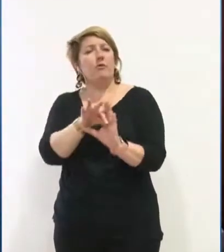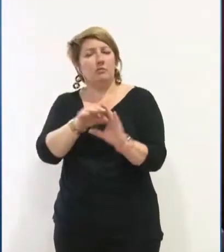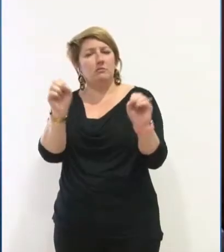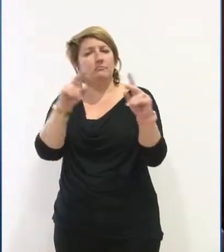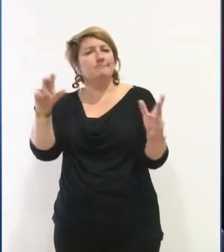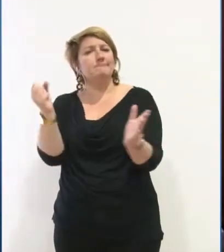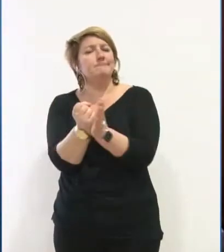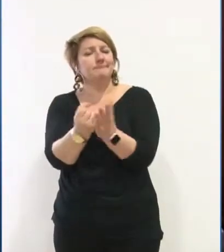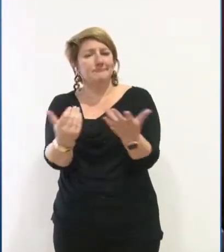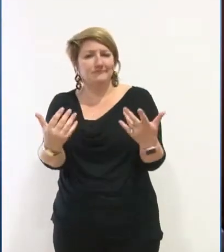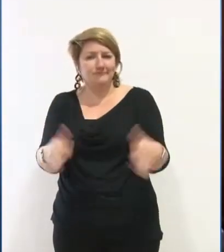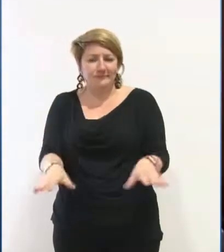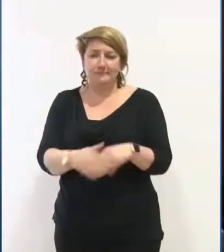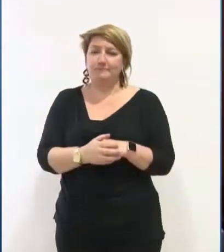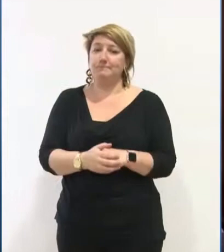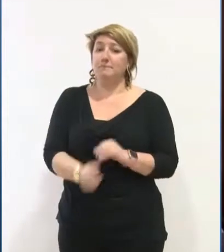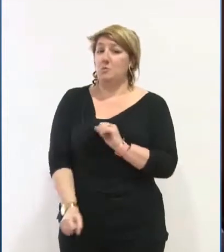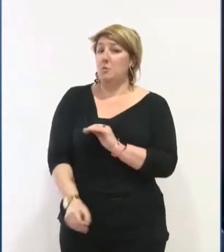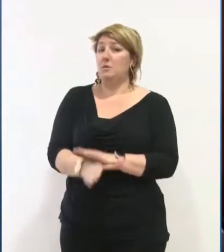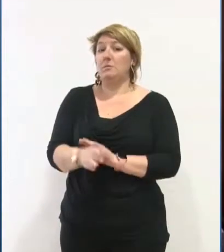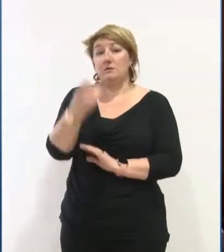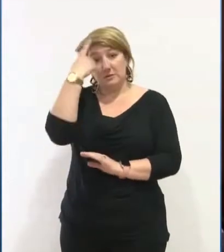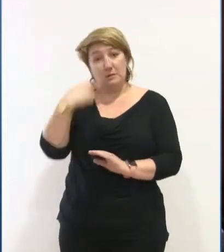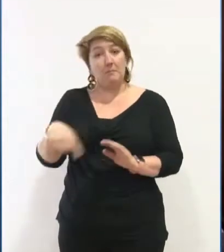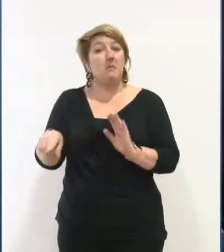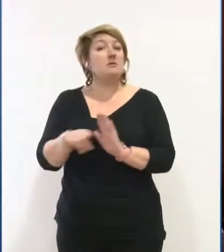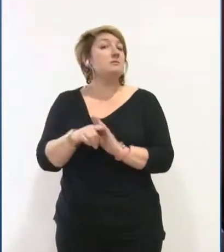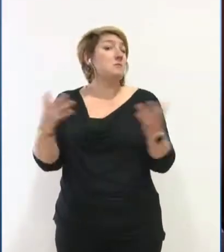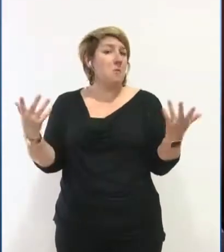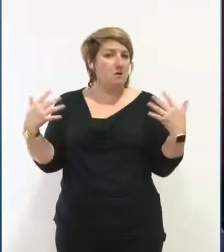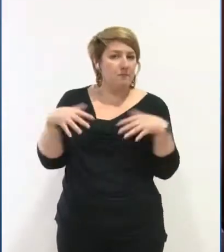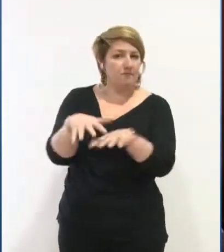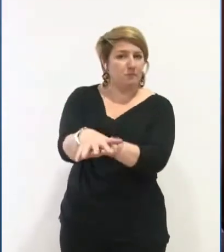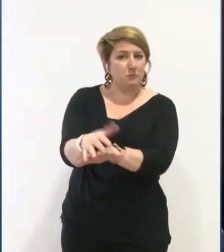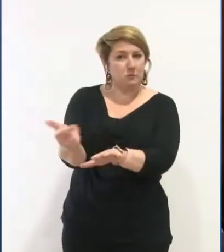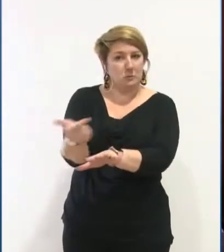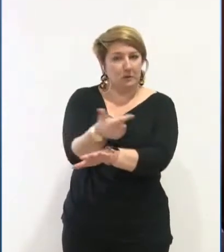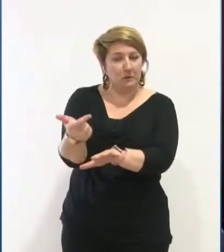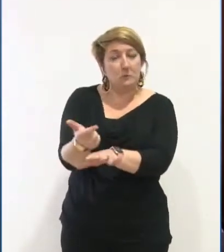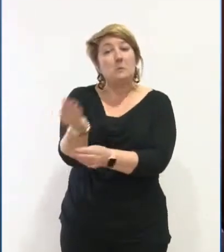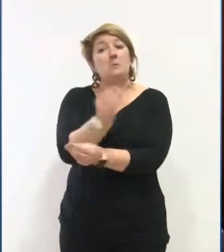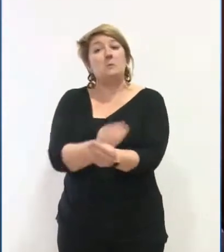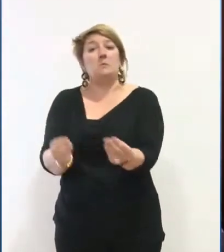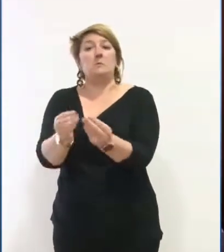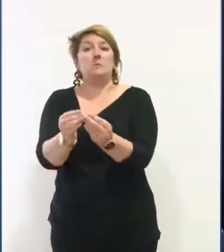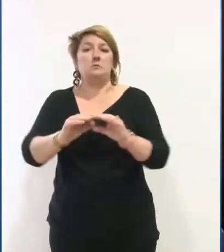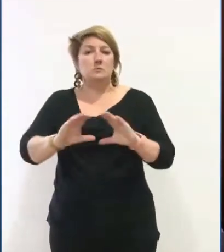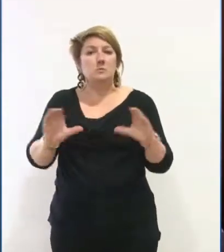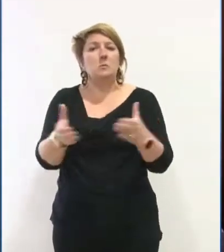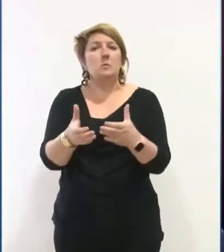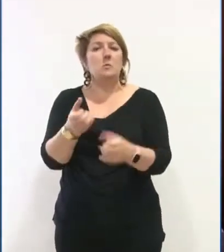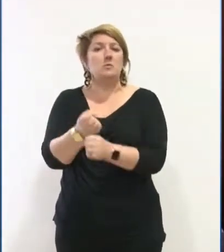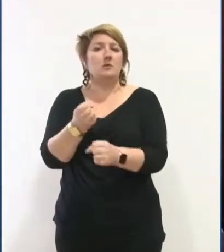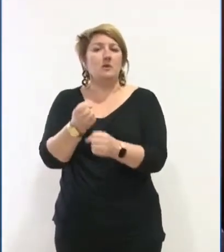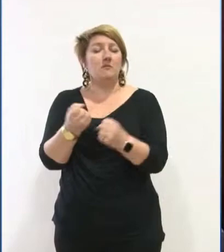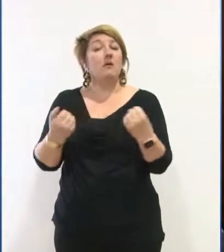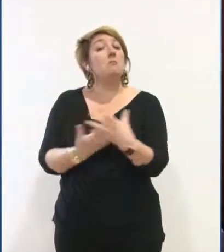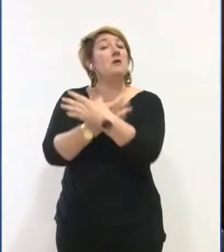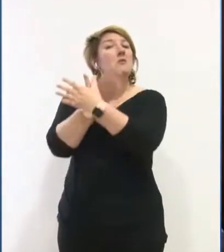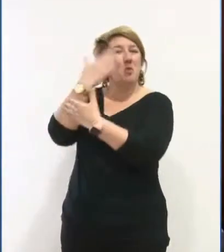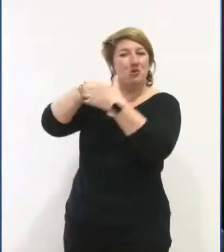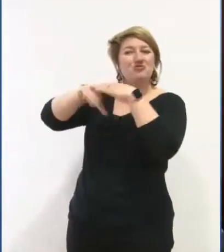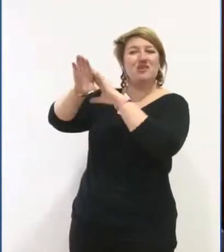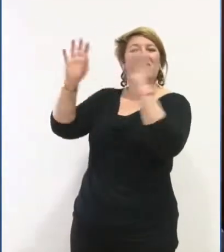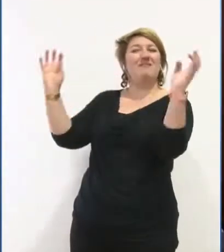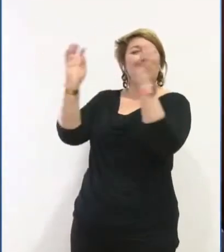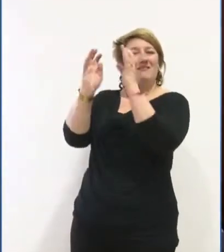entre Actis et Grenoble Habitat. Elle décidait aussi de participer à la mise en place d'un groupe de travail métropolitain